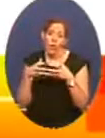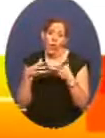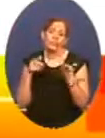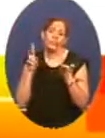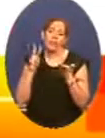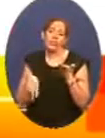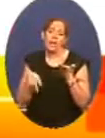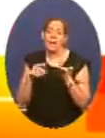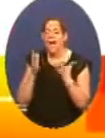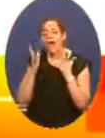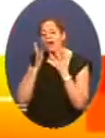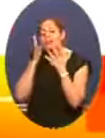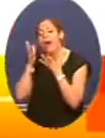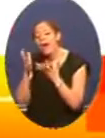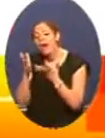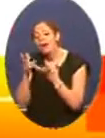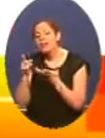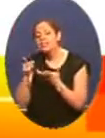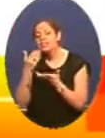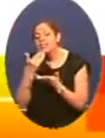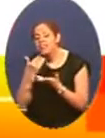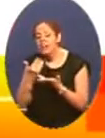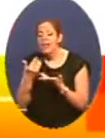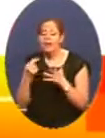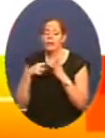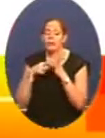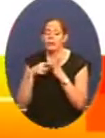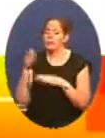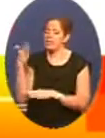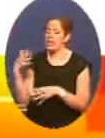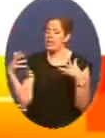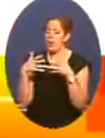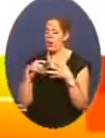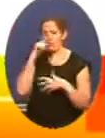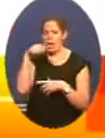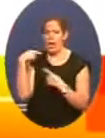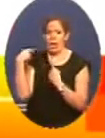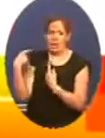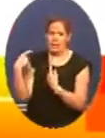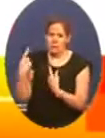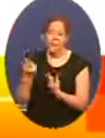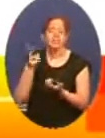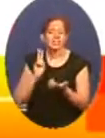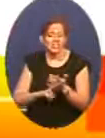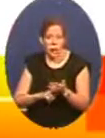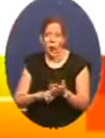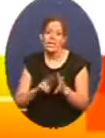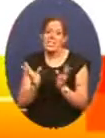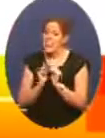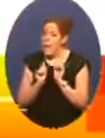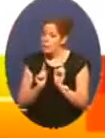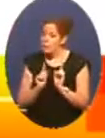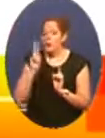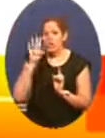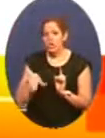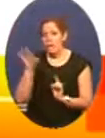להם אהדה מסוימת כלפי ישראל, באותה ישראל מדינת לאום גאה בעצמה שנלחמת באסלאם הקיצוני, זה נכון. יחד עם זאת, יש